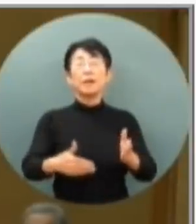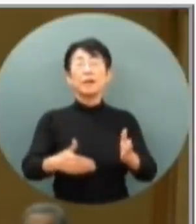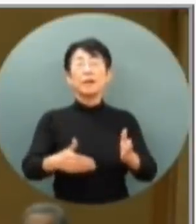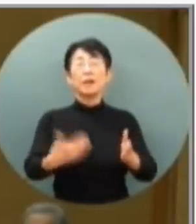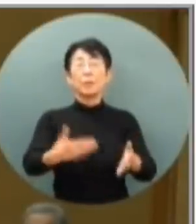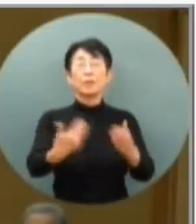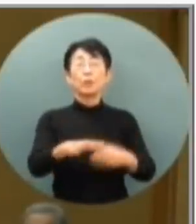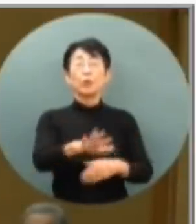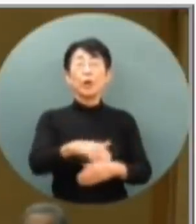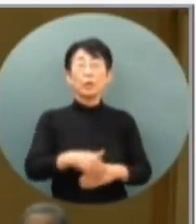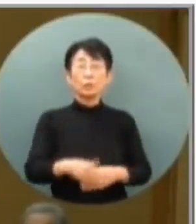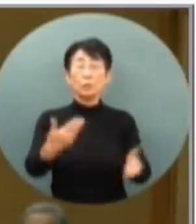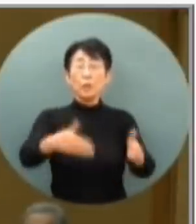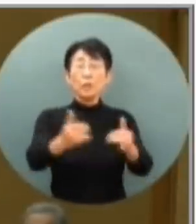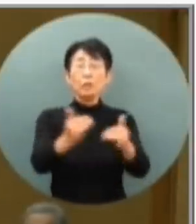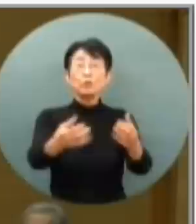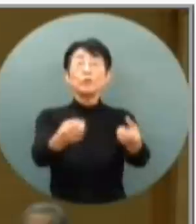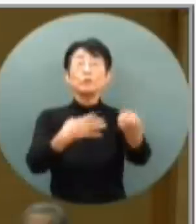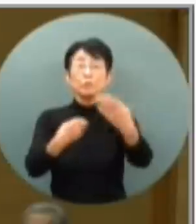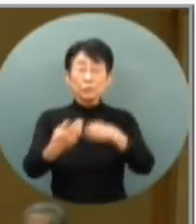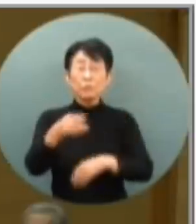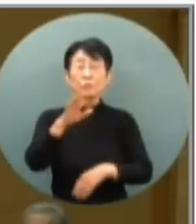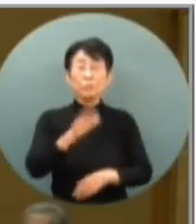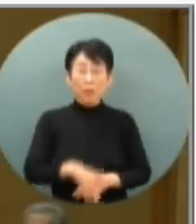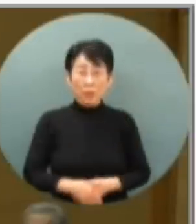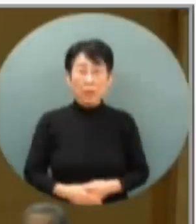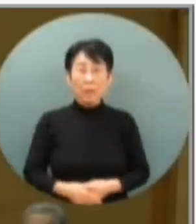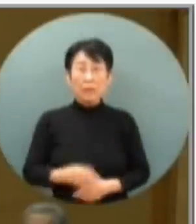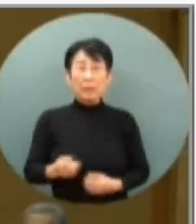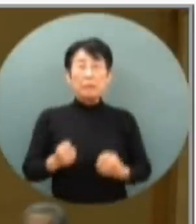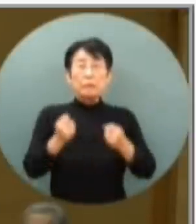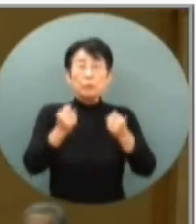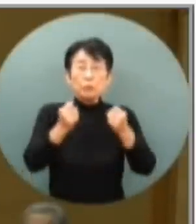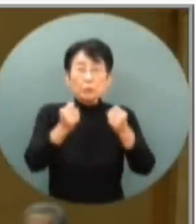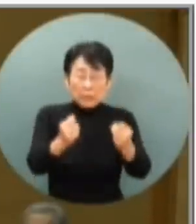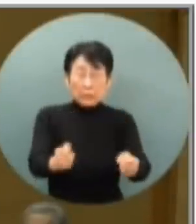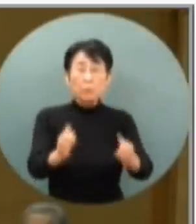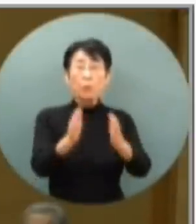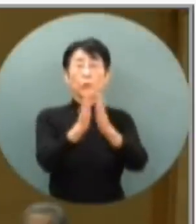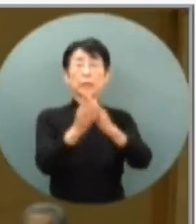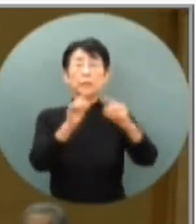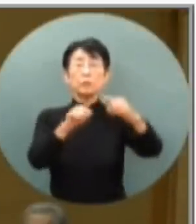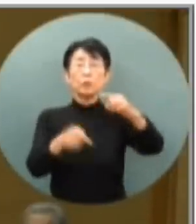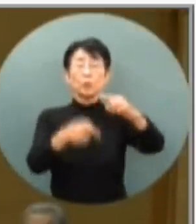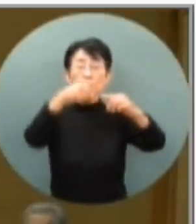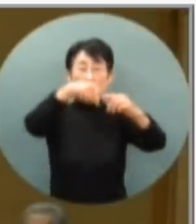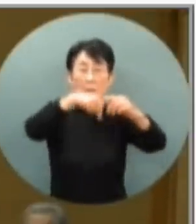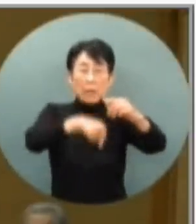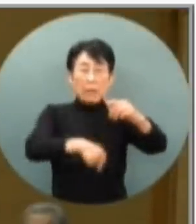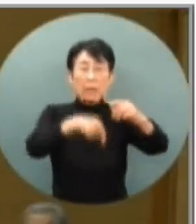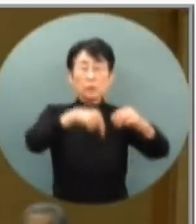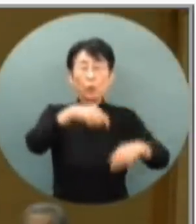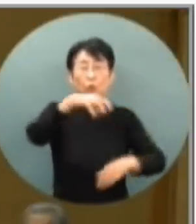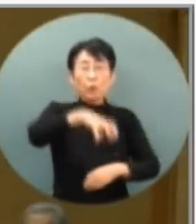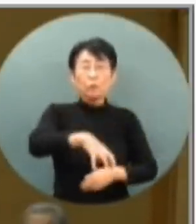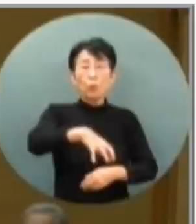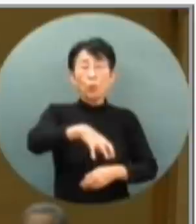のは、出向いてでも県庁の中でそういう執務室でそうい